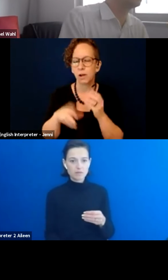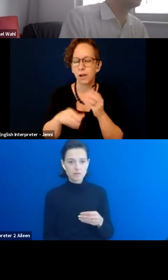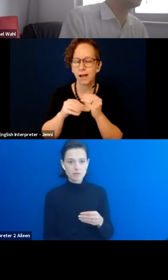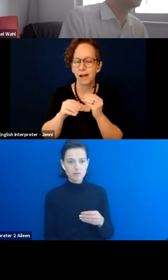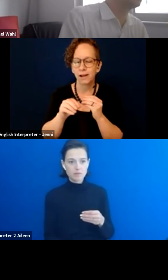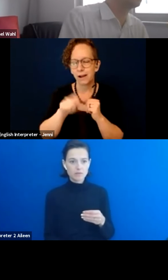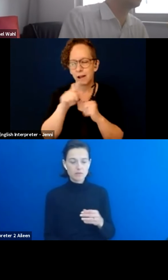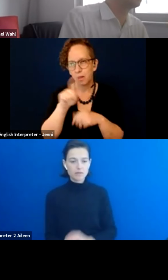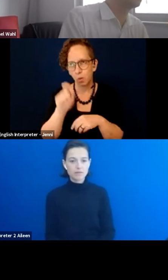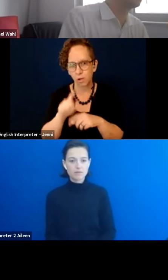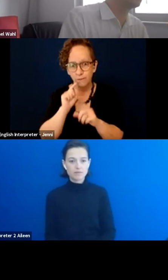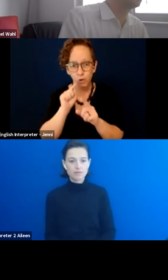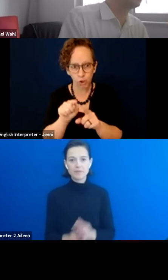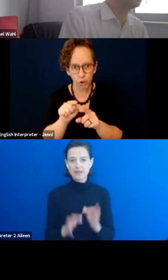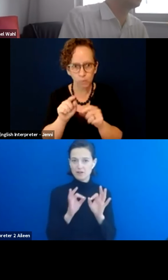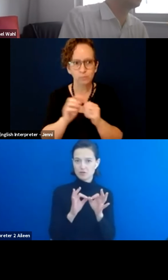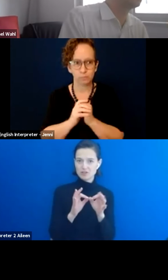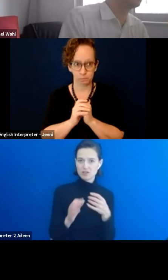question.